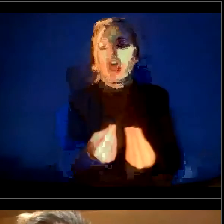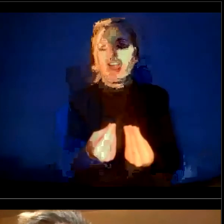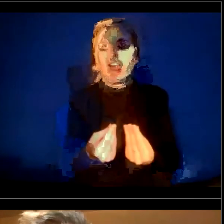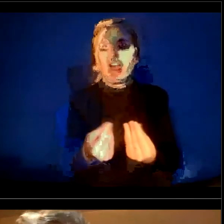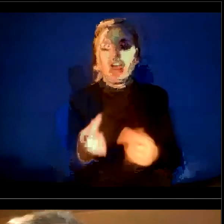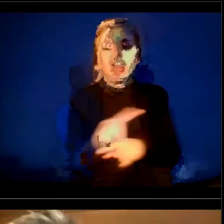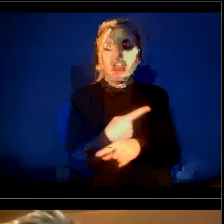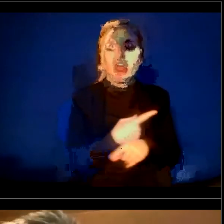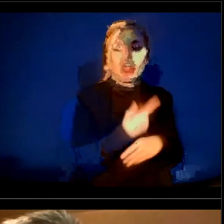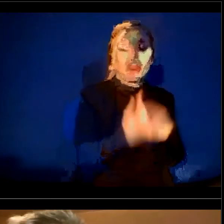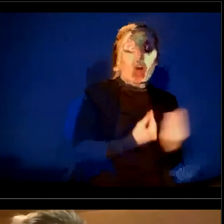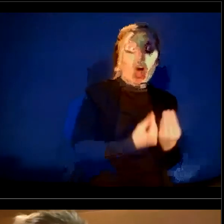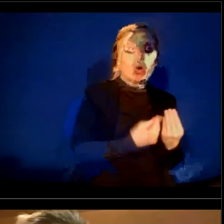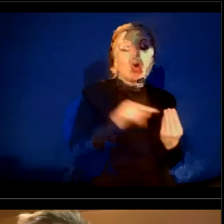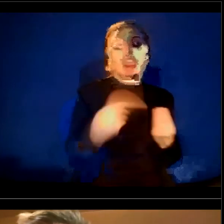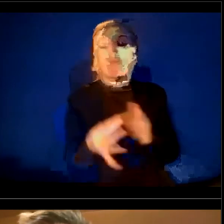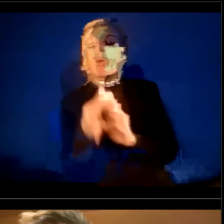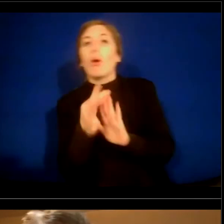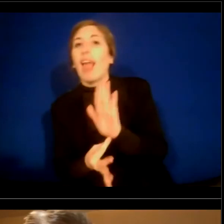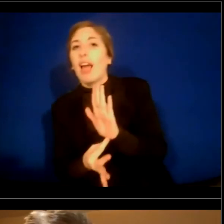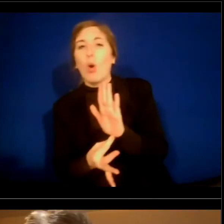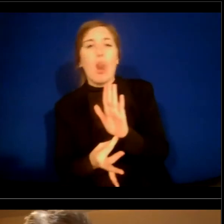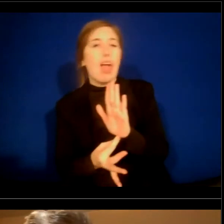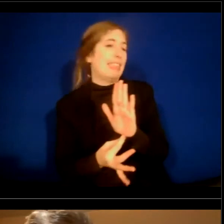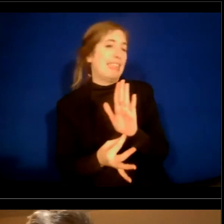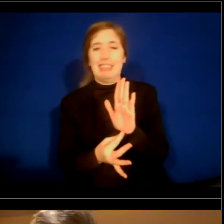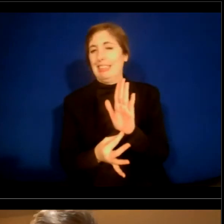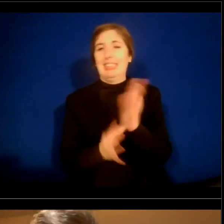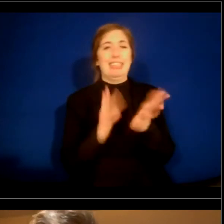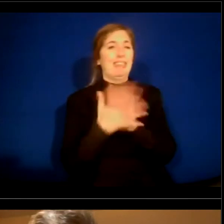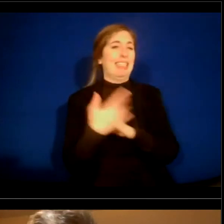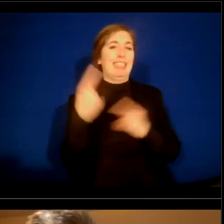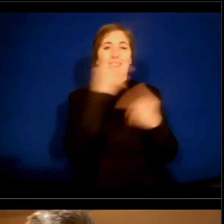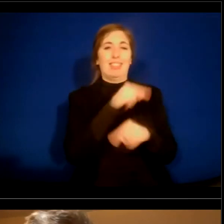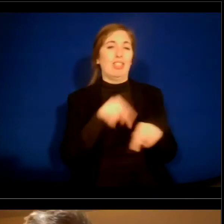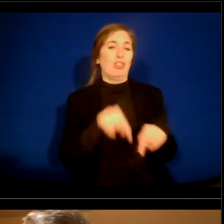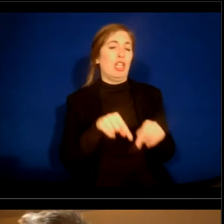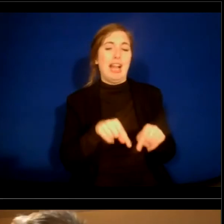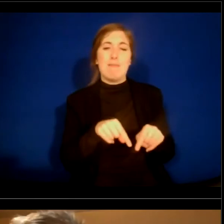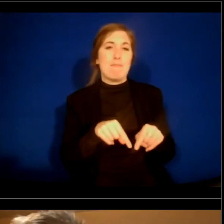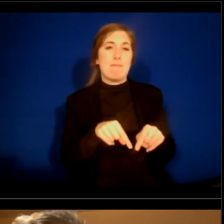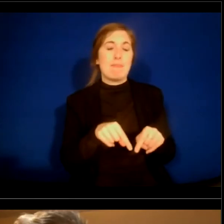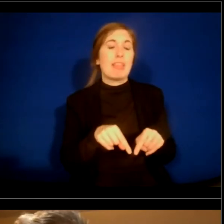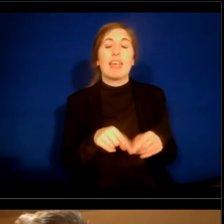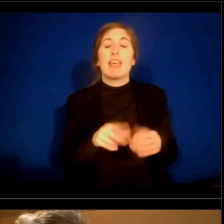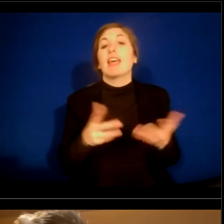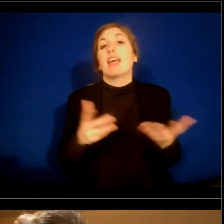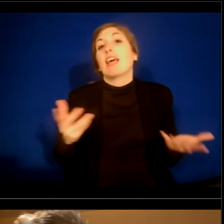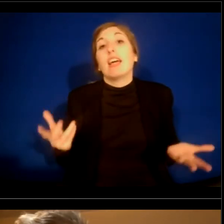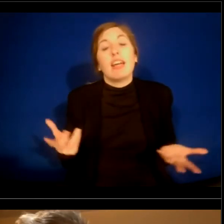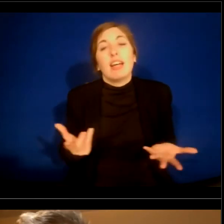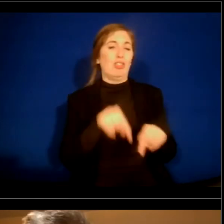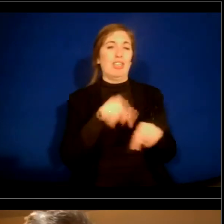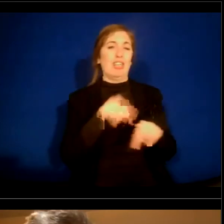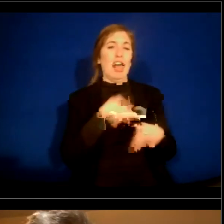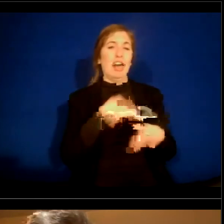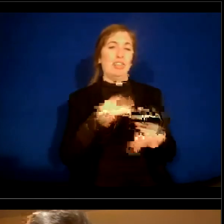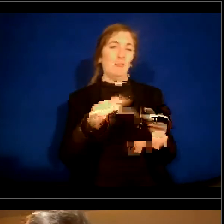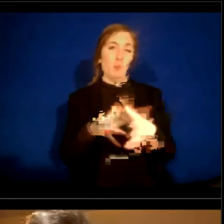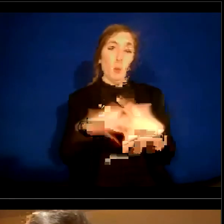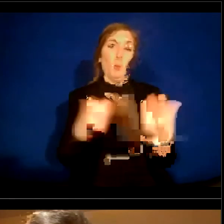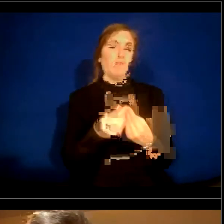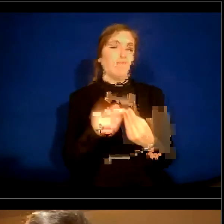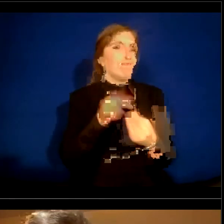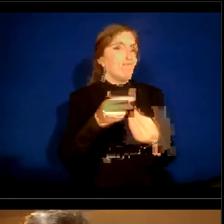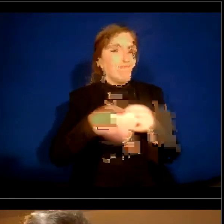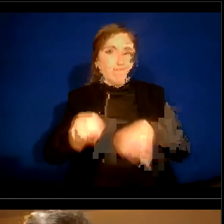dove andare, insomma, l'area di vita, che era l'area del Donbass, riferimento, hanno stimato. Penso